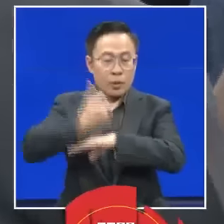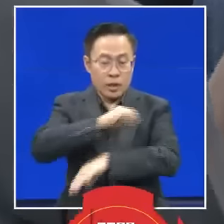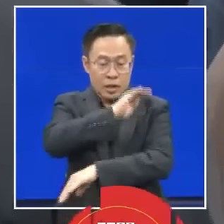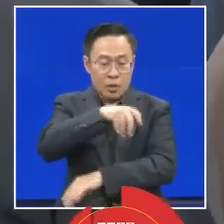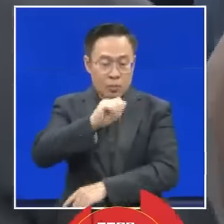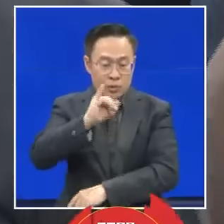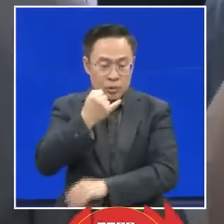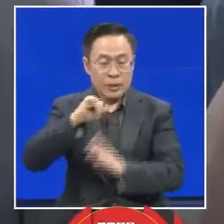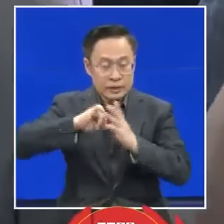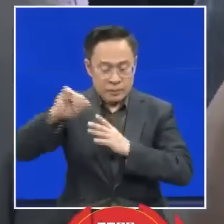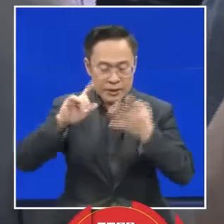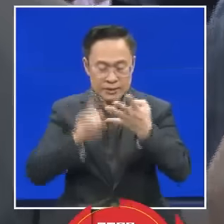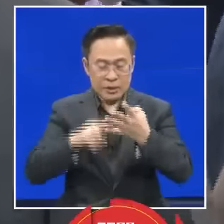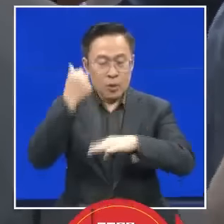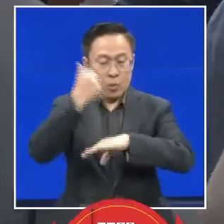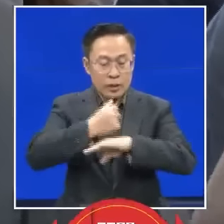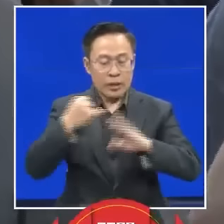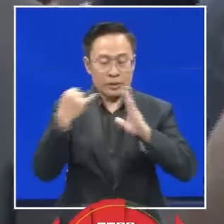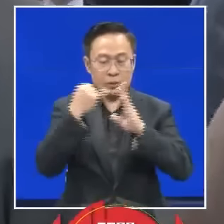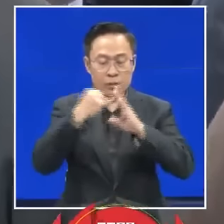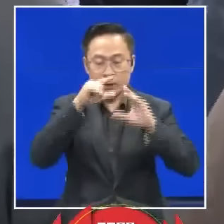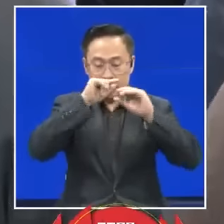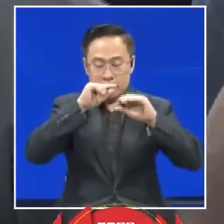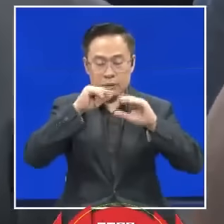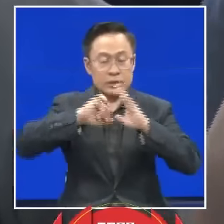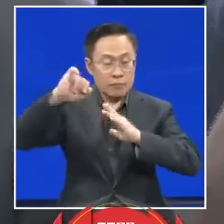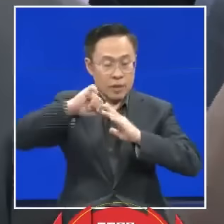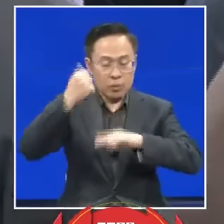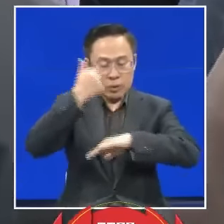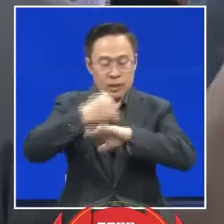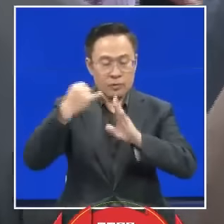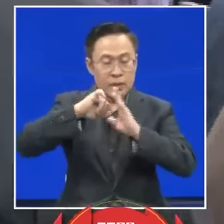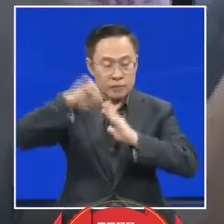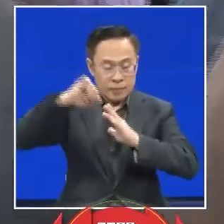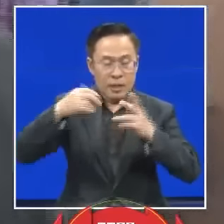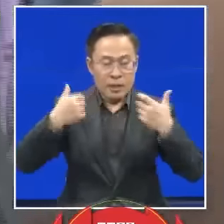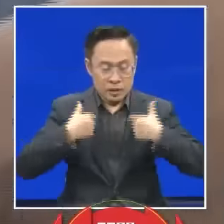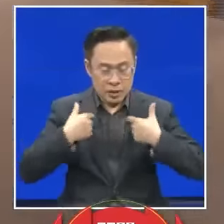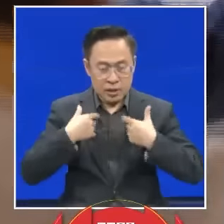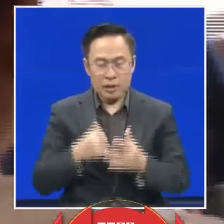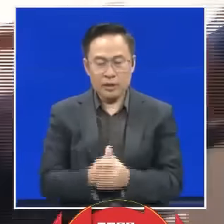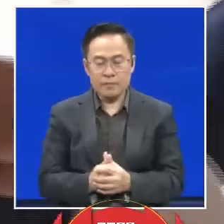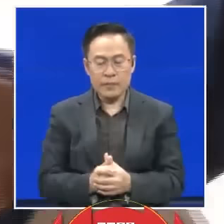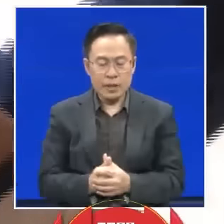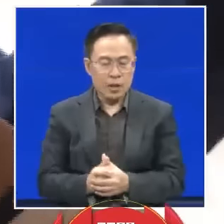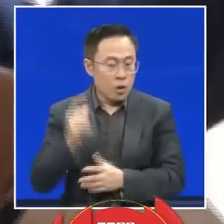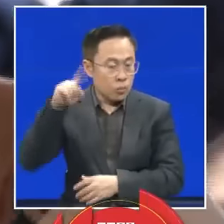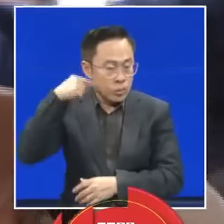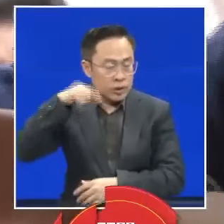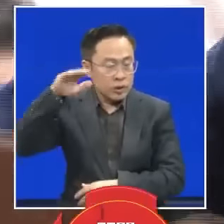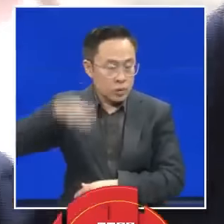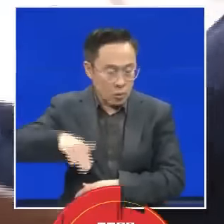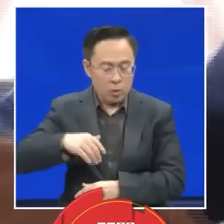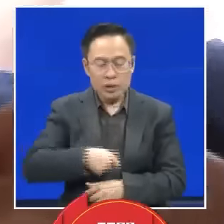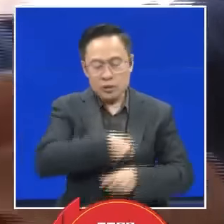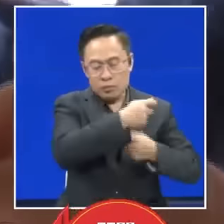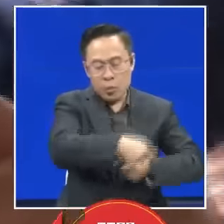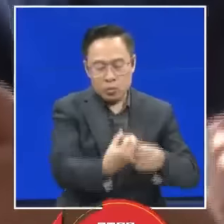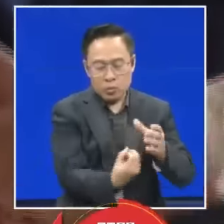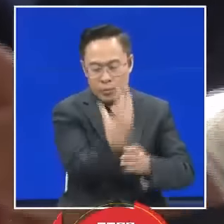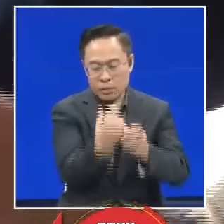ชียงใหม่แล้วก็ร่วมกับนางเยาวภาชินวัตรขออภัยครับนางเยาวภาวงสวัสดิ์นะครับซึ่งก็เป็นน้องสาวของน